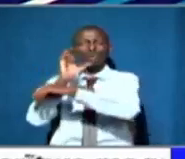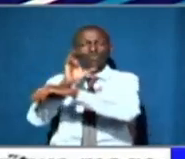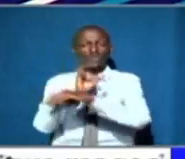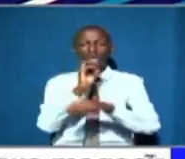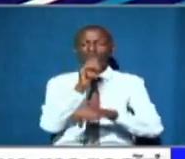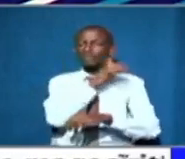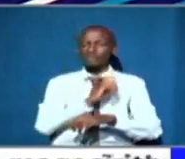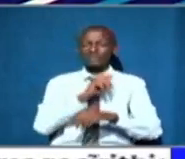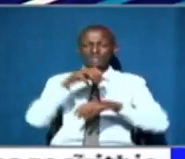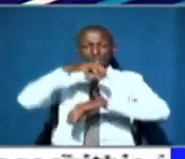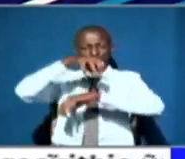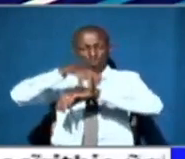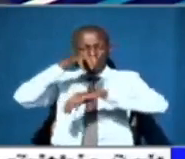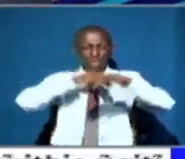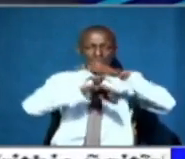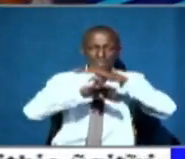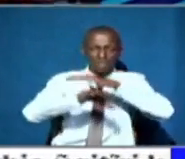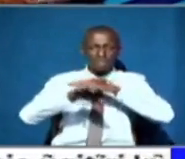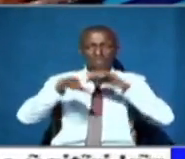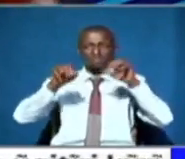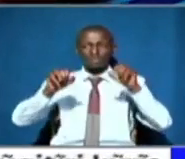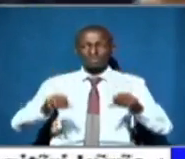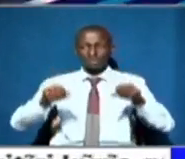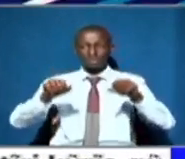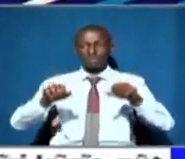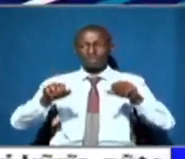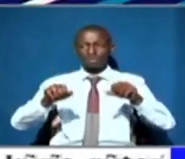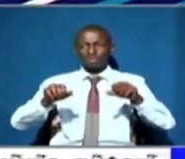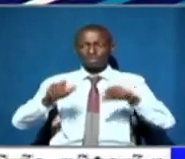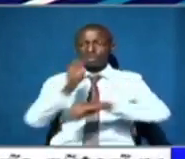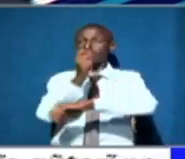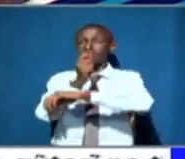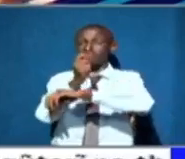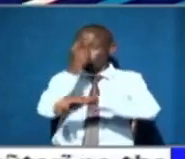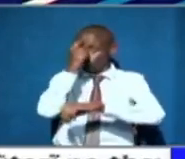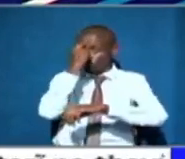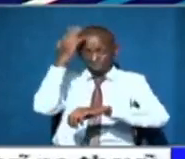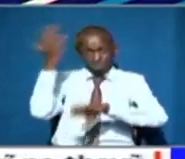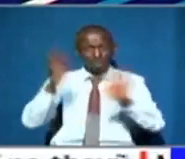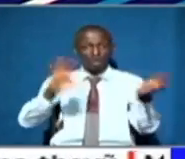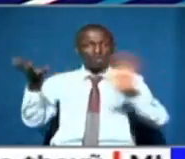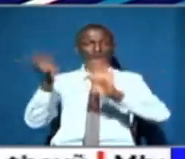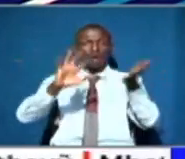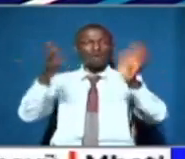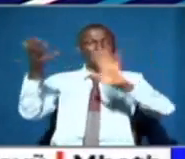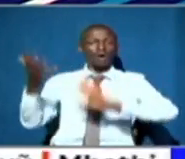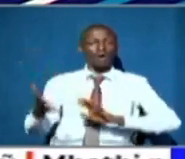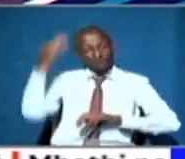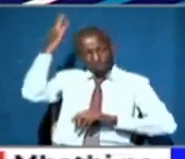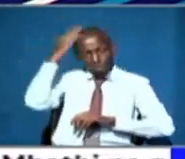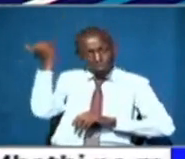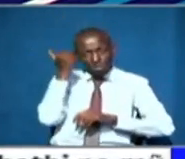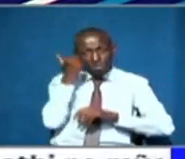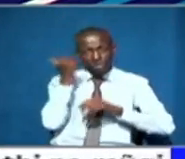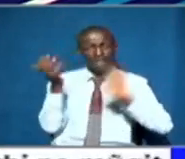turahota kuingira theini wa mithigiti ni turahota kuingira theini wa hindu temple na tukamenya uri kuhana na tukamenya uri murimu